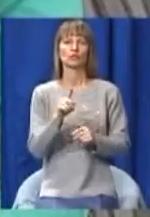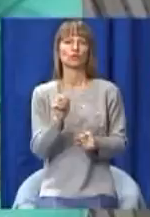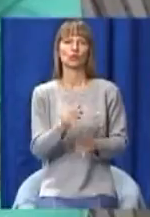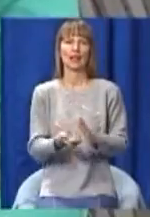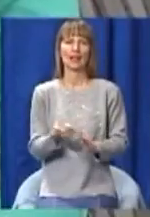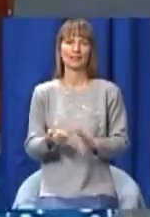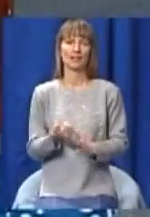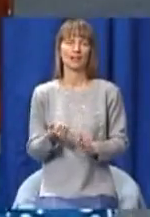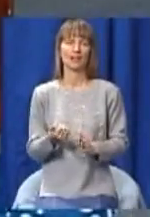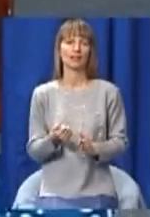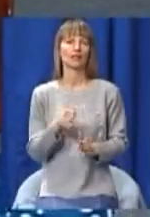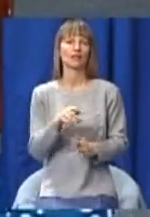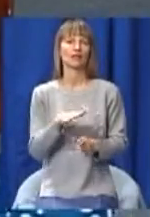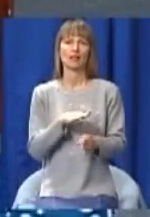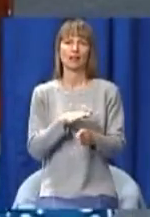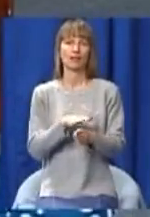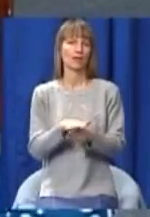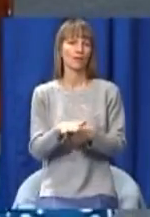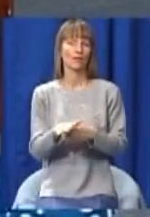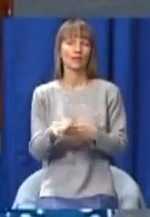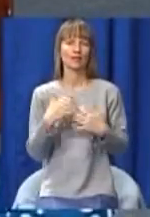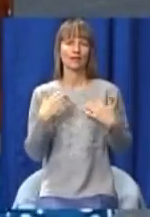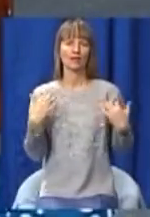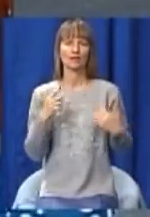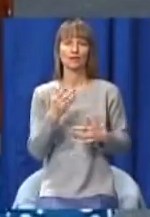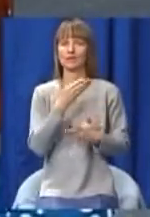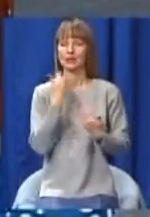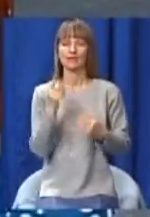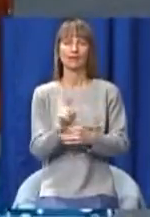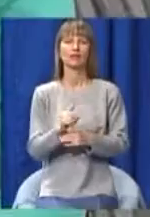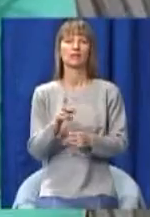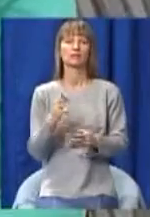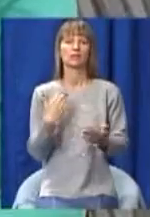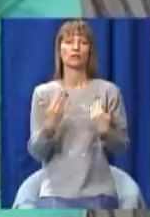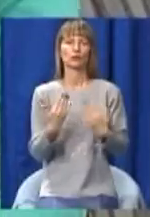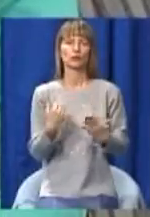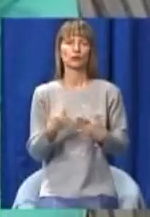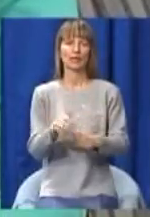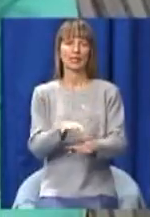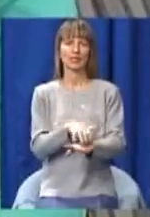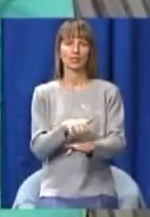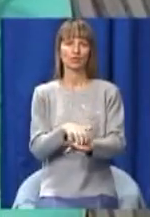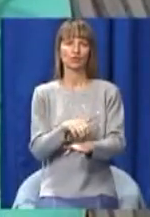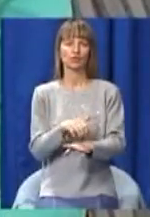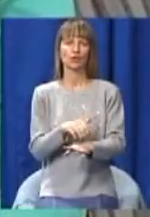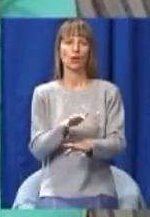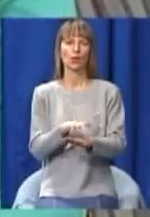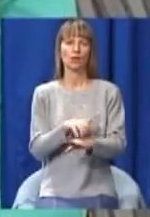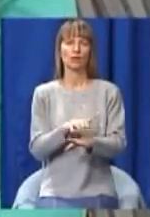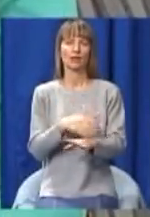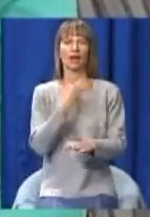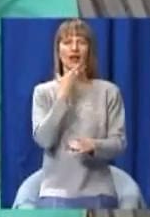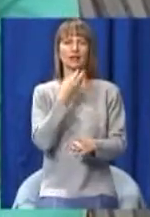чогось не вистачає. Вони не повноцінні тварини і за те, що відсутній хвіст. А як ти ставишся до кішок? От, власне, коти, начебто,